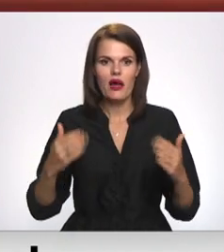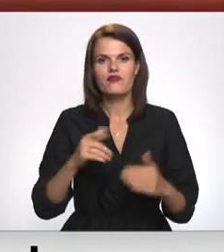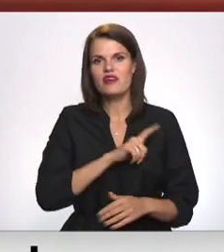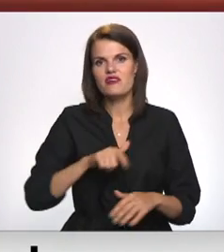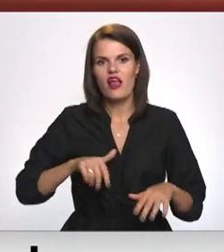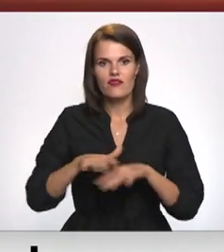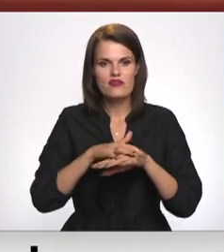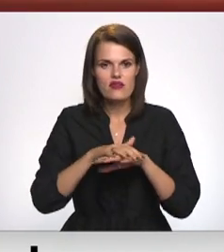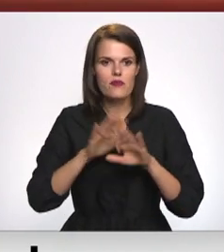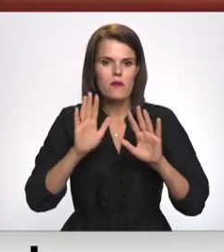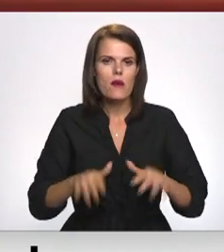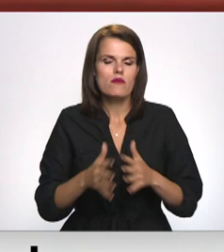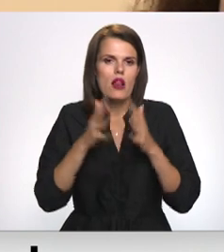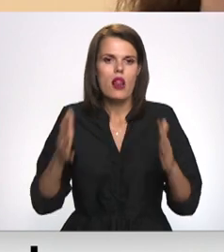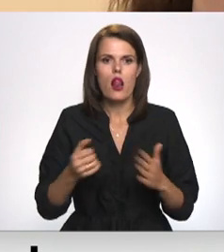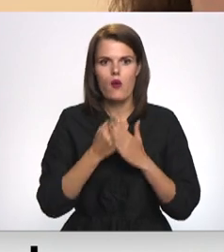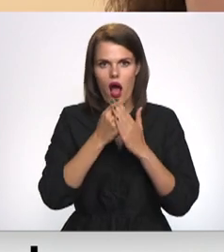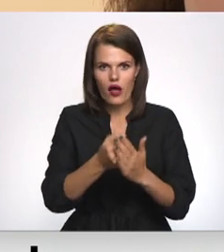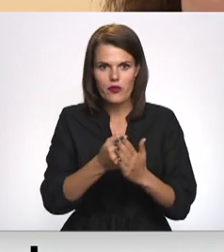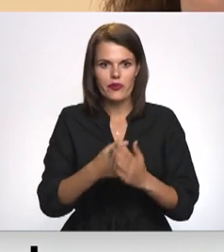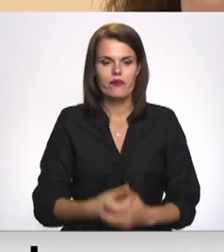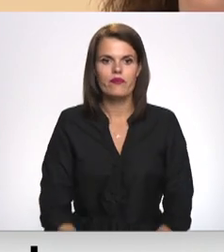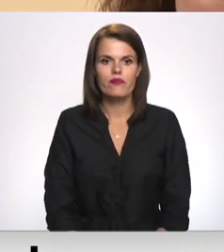sabiedrībai par neatslāpstošo atbalstu.